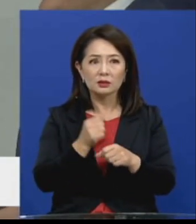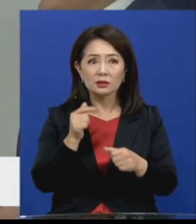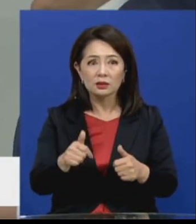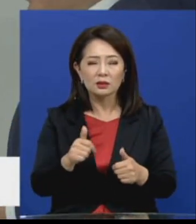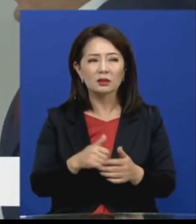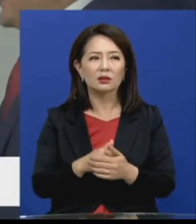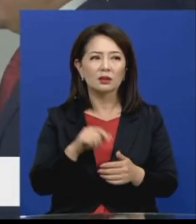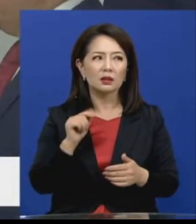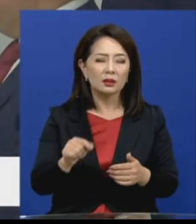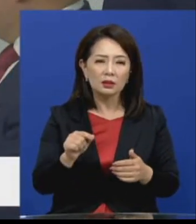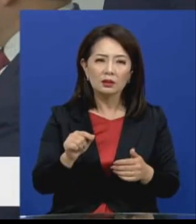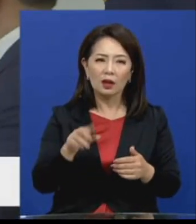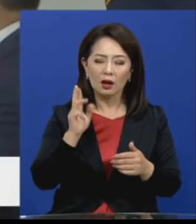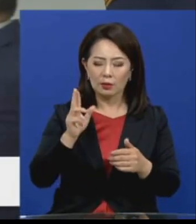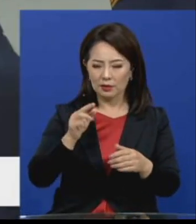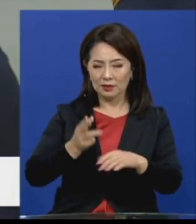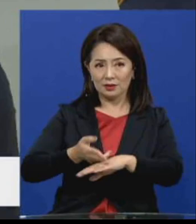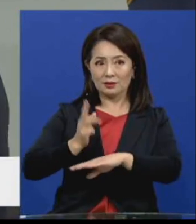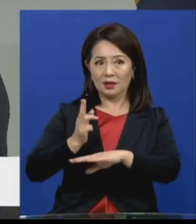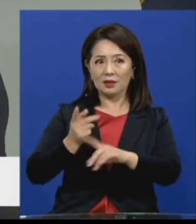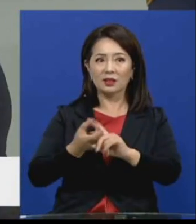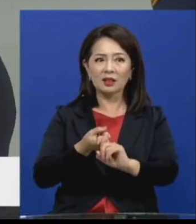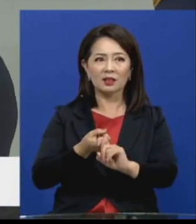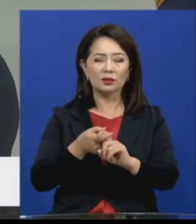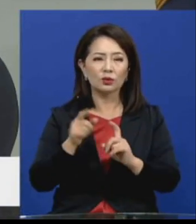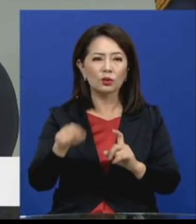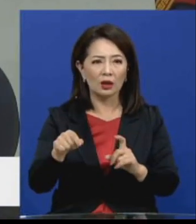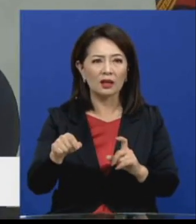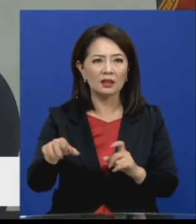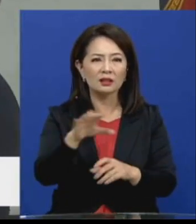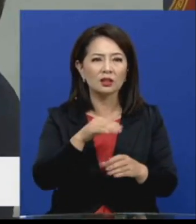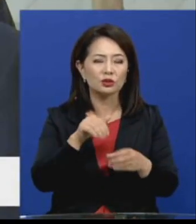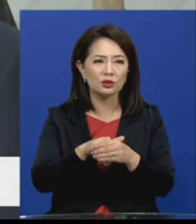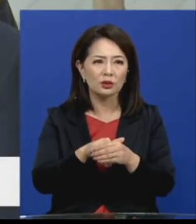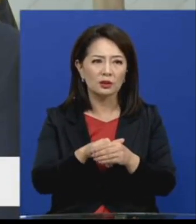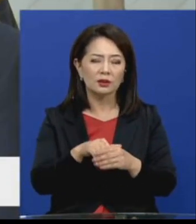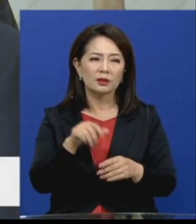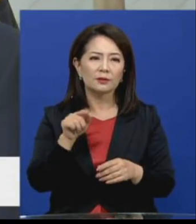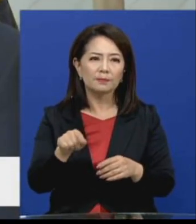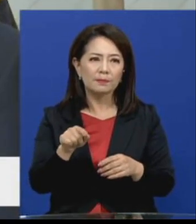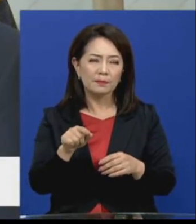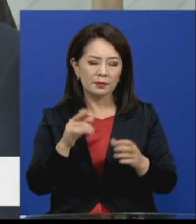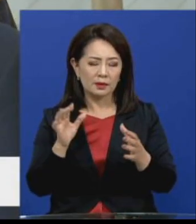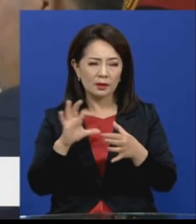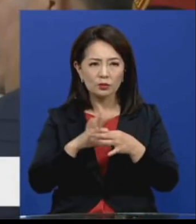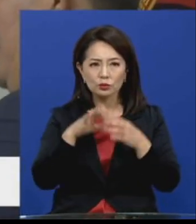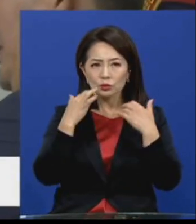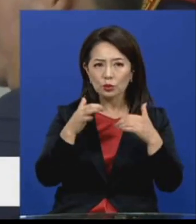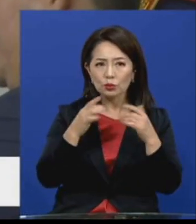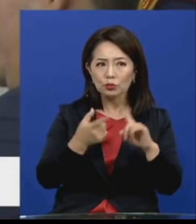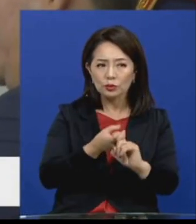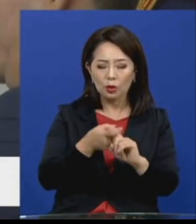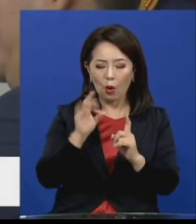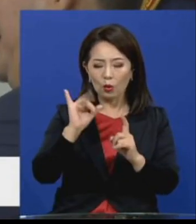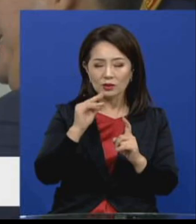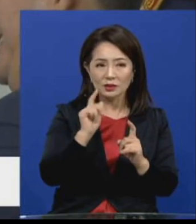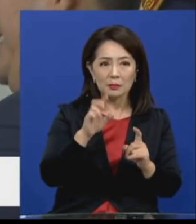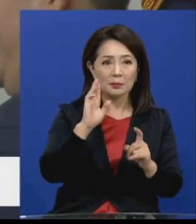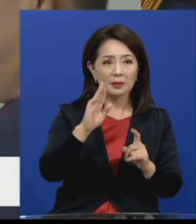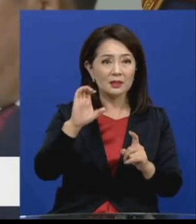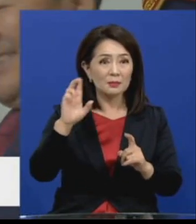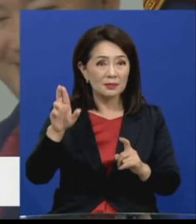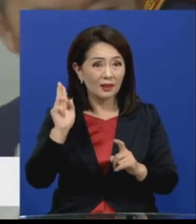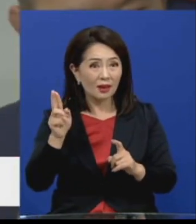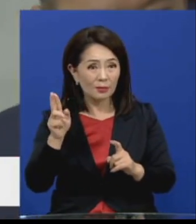Баган, Түшиг Групп компани захирал Бат Түшиг, Монголын үндэсний худалдаа аж үйлдвэрийн танхимын ерөнхийлөгчийн зөвлөх Оюун Чимэг, BSB Service